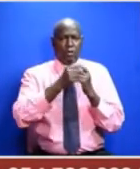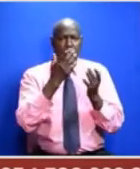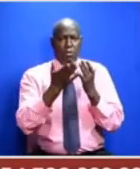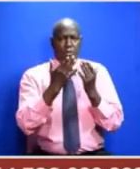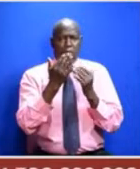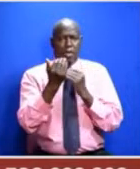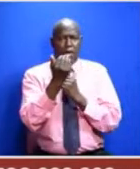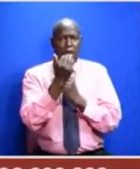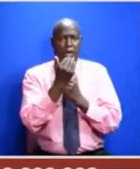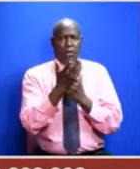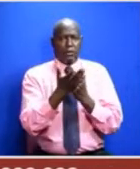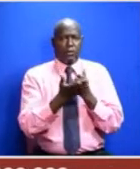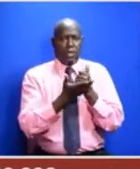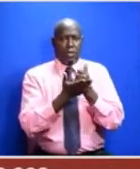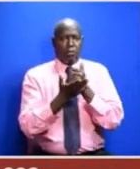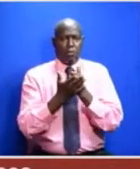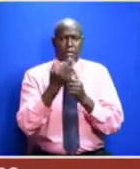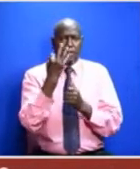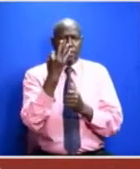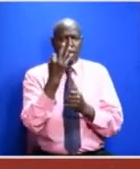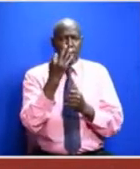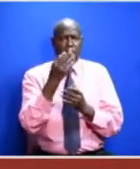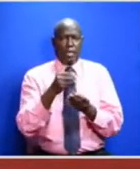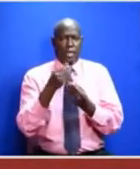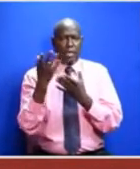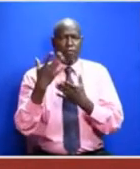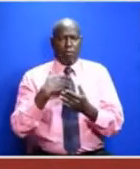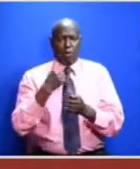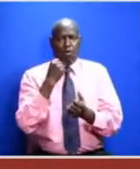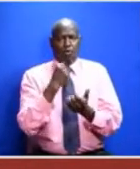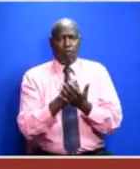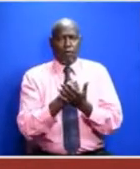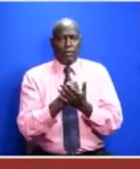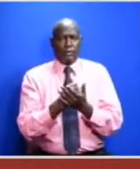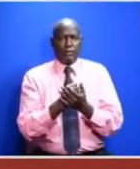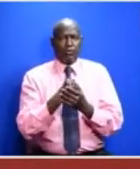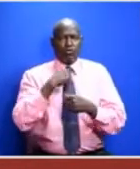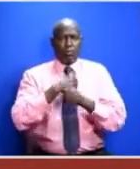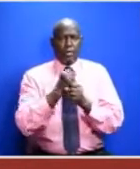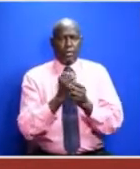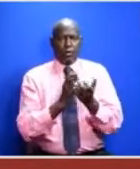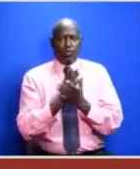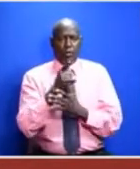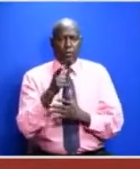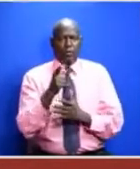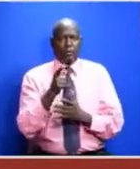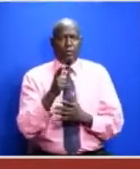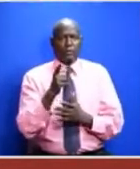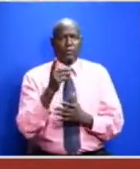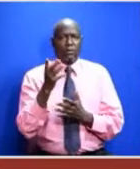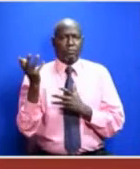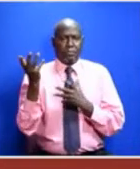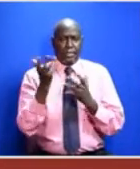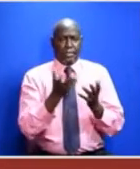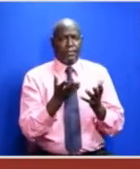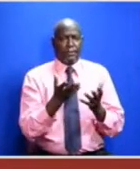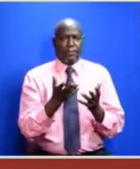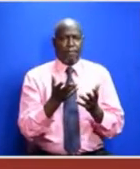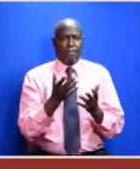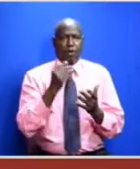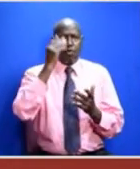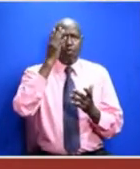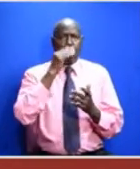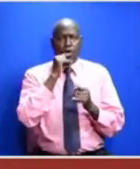na boholes tatu. Iyo napatia ofisi yangu ili tuhakikishe kwamba hizo boholes tatu zimefika kwa sababu